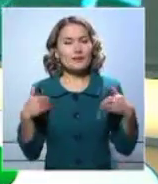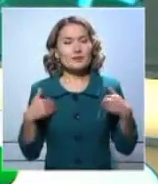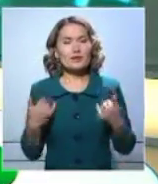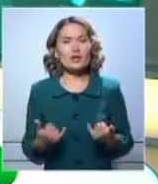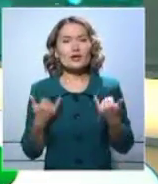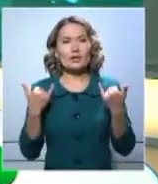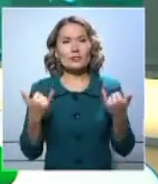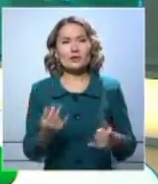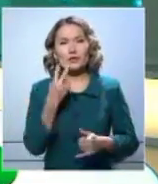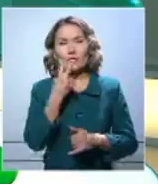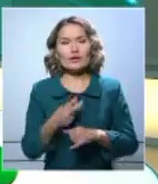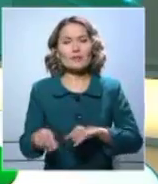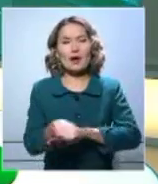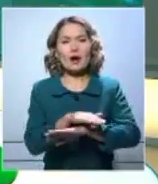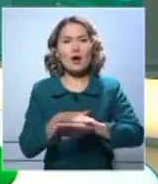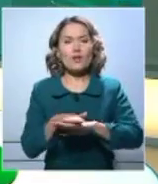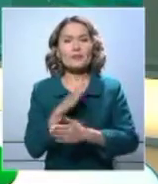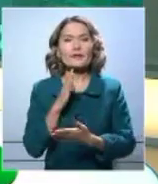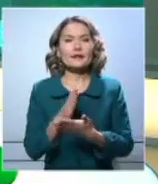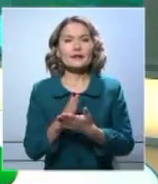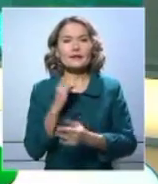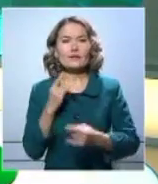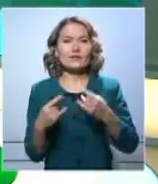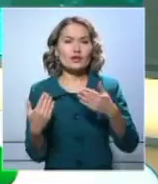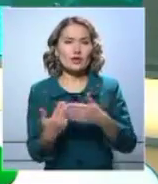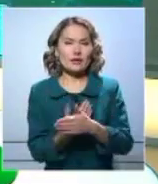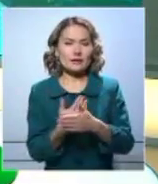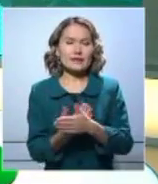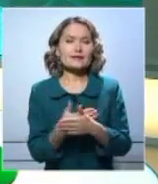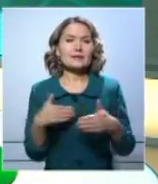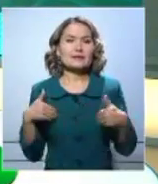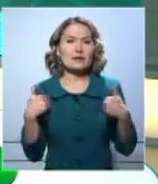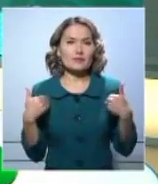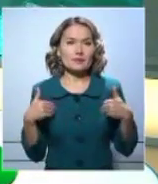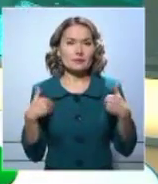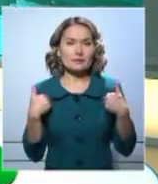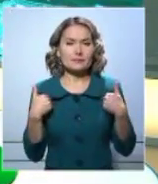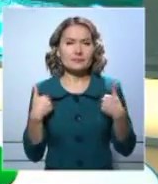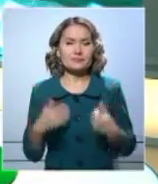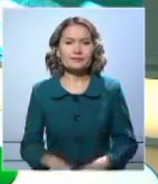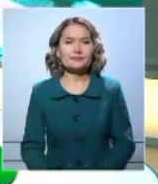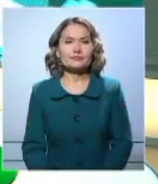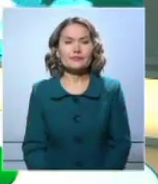басты ақпараттық арна жұмысын жалғастырады. Студияда Марал Байғара, сурда аудармашы Самал Жантемір.